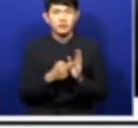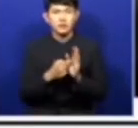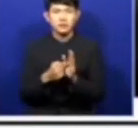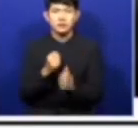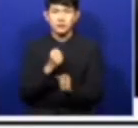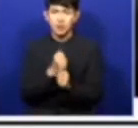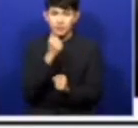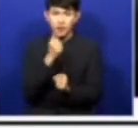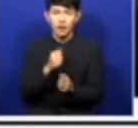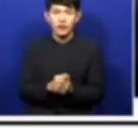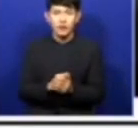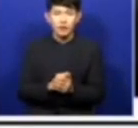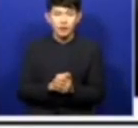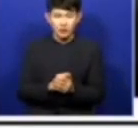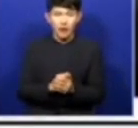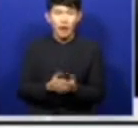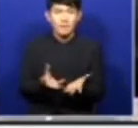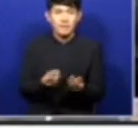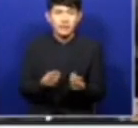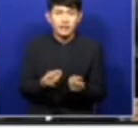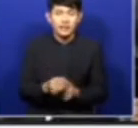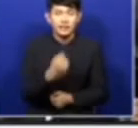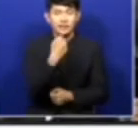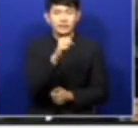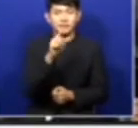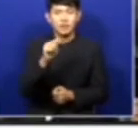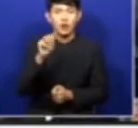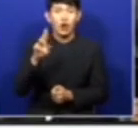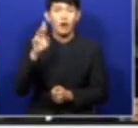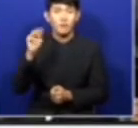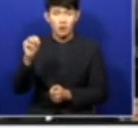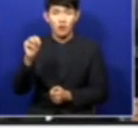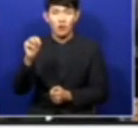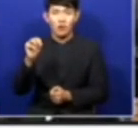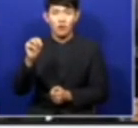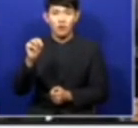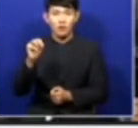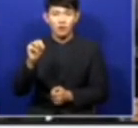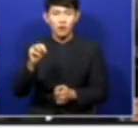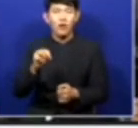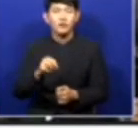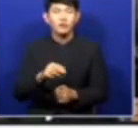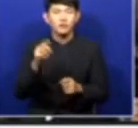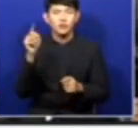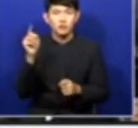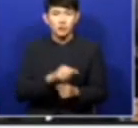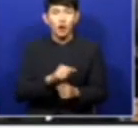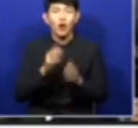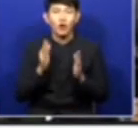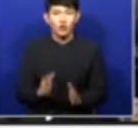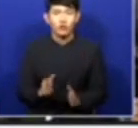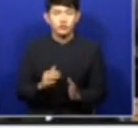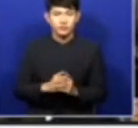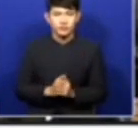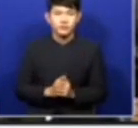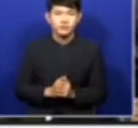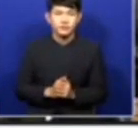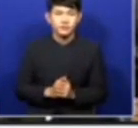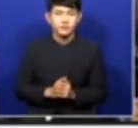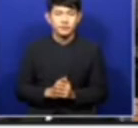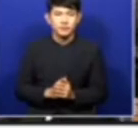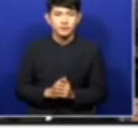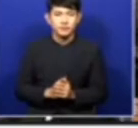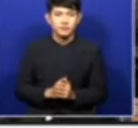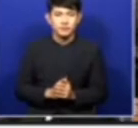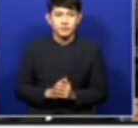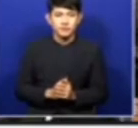ได้10ตารางเมตรนะครับต่อคน ท่านประธานครับผมต้องเรียนท่านประธาน